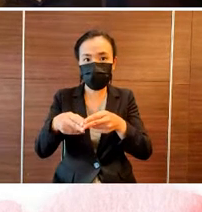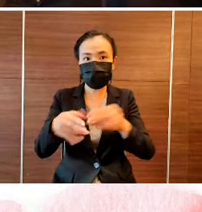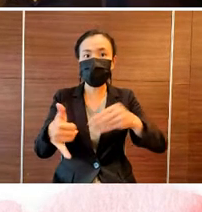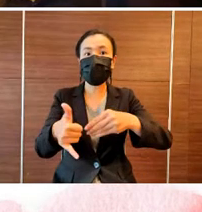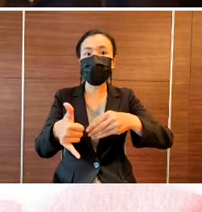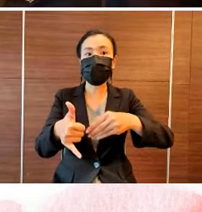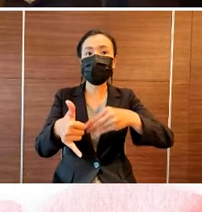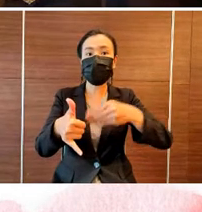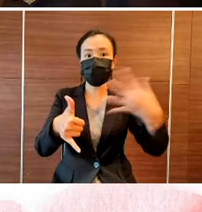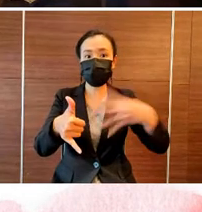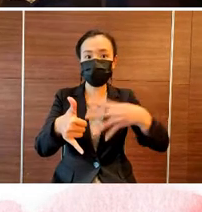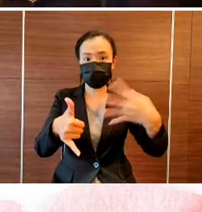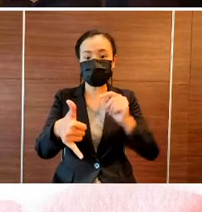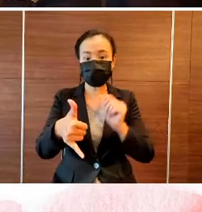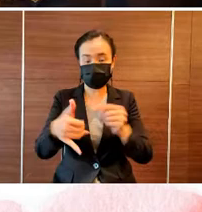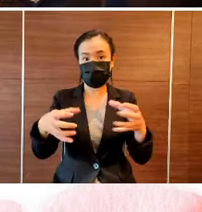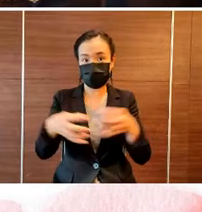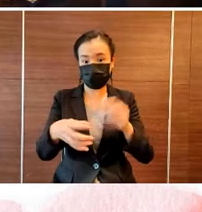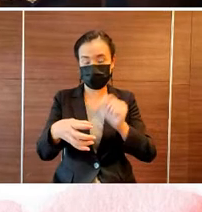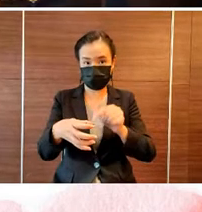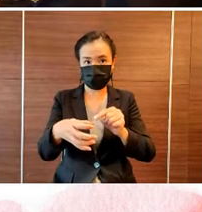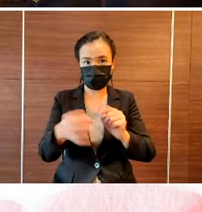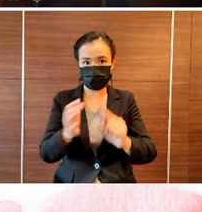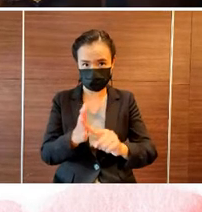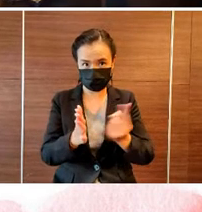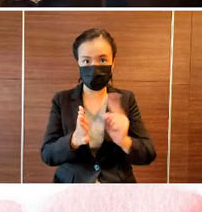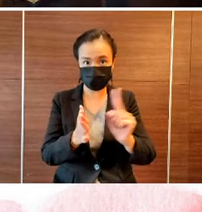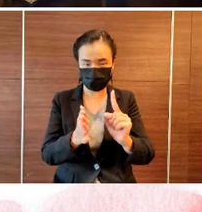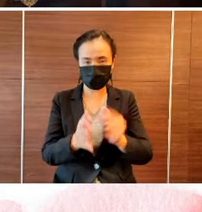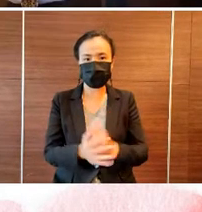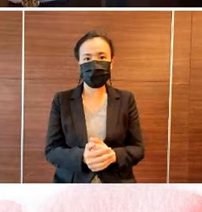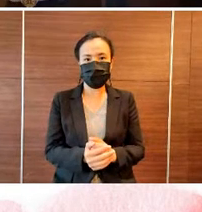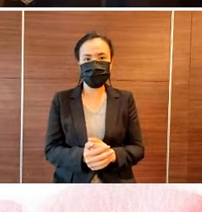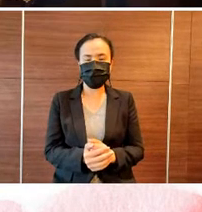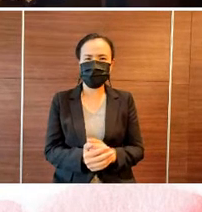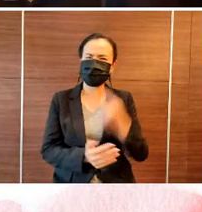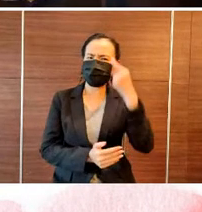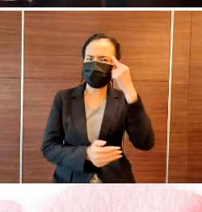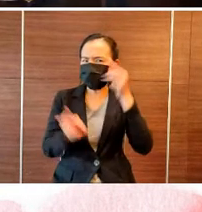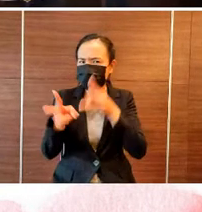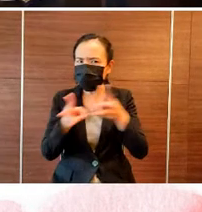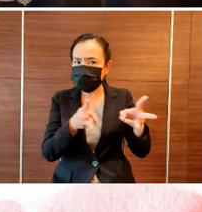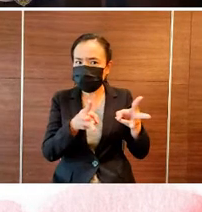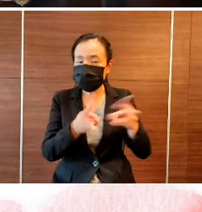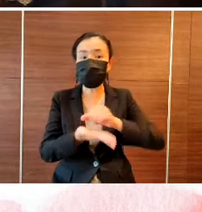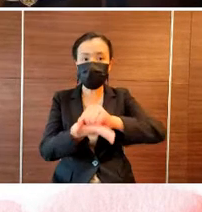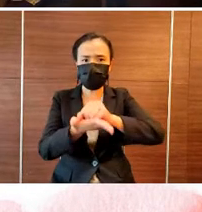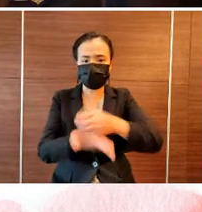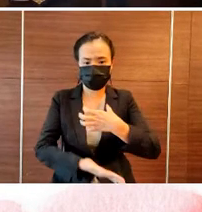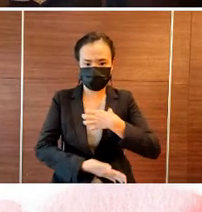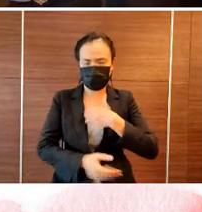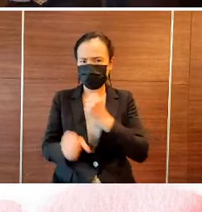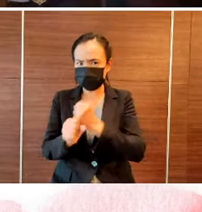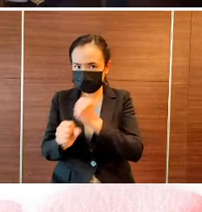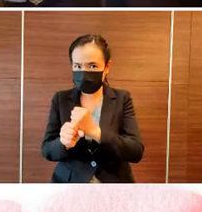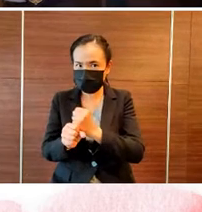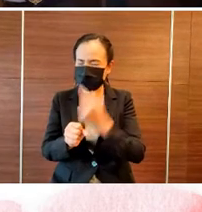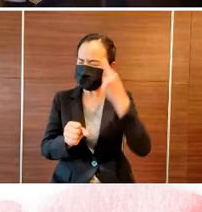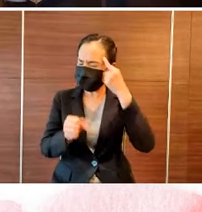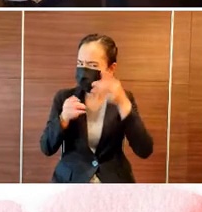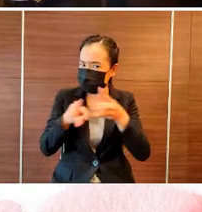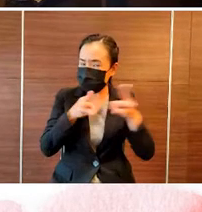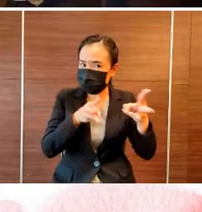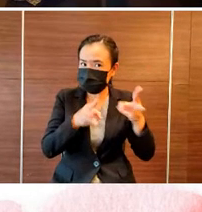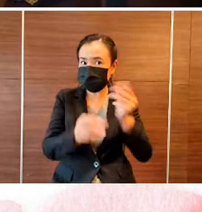นะครับโดยที่กลุ่มนี้นะครับนะตอนเริ่มต้นใน LGBT ก็เริ่มคิดวิธีการนะอยากจะทำแล้วก็คิดวิธีการน